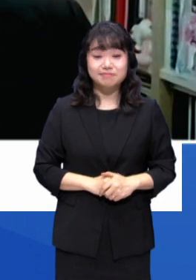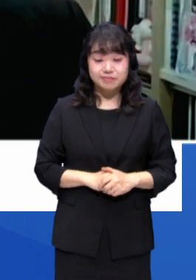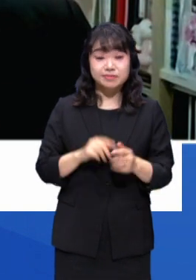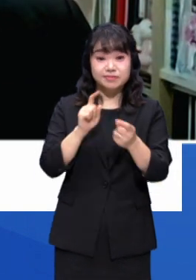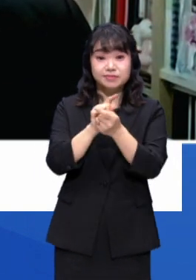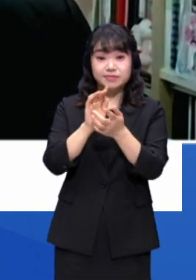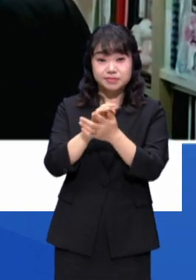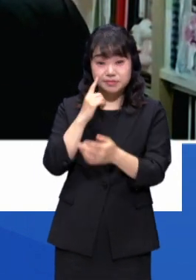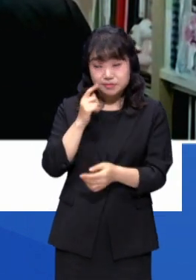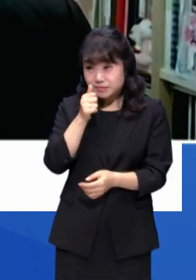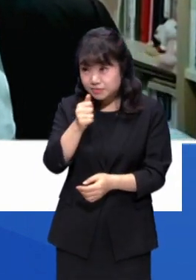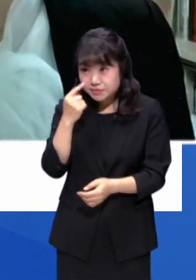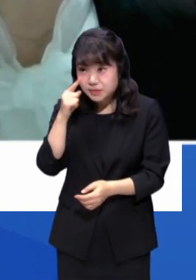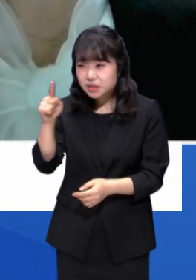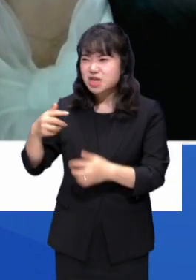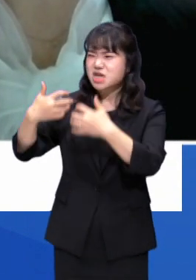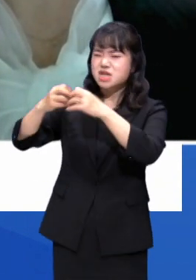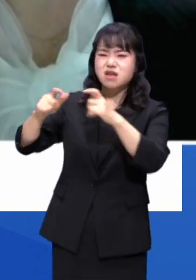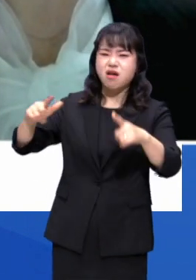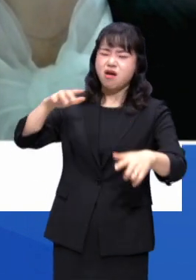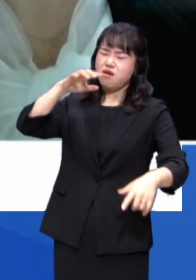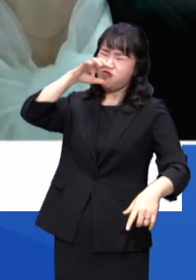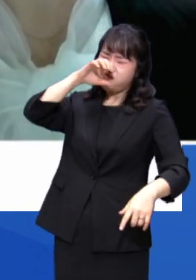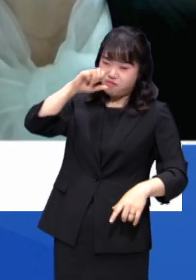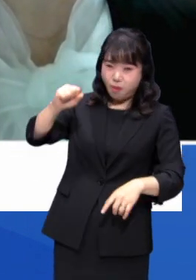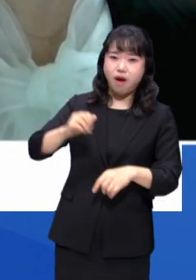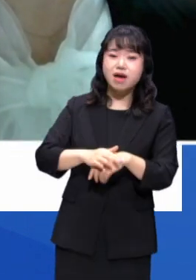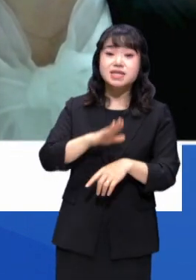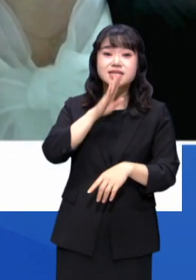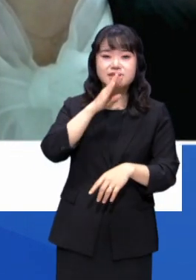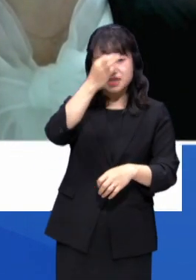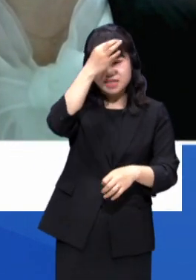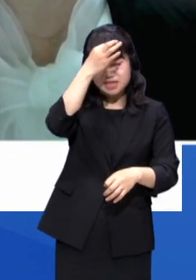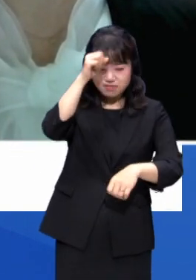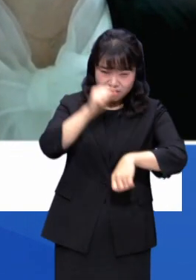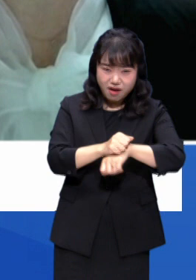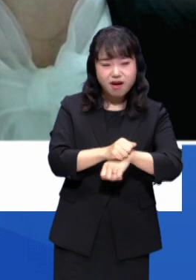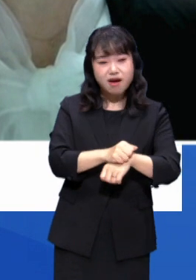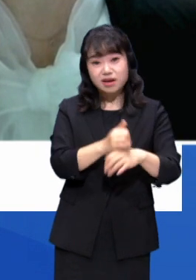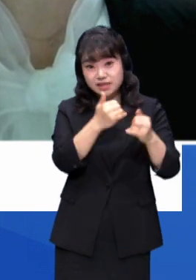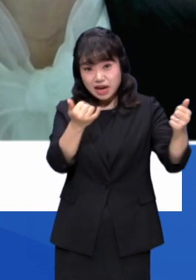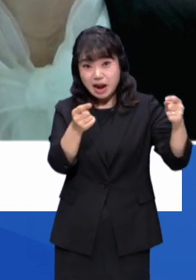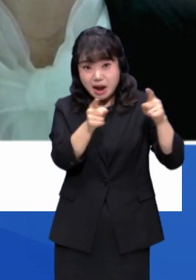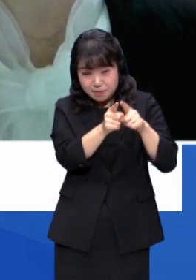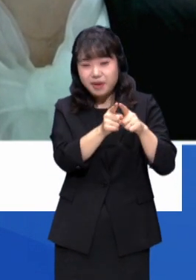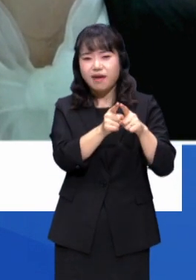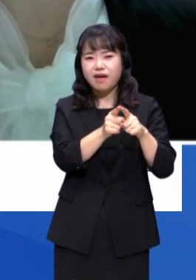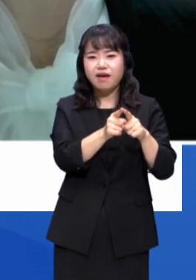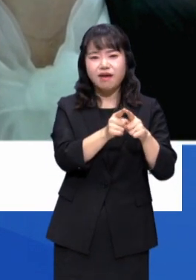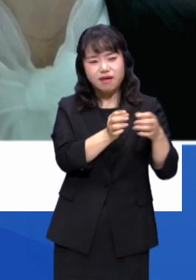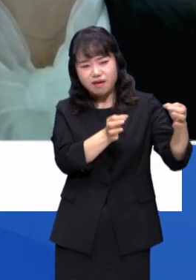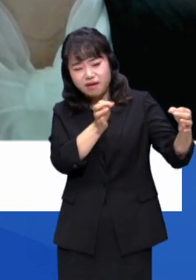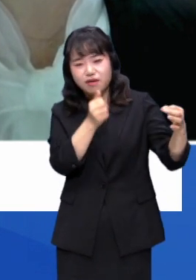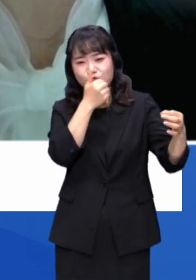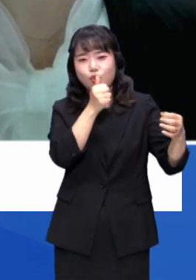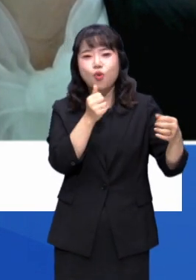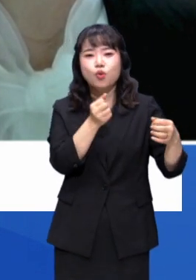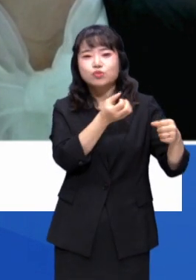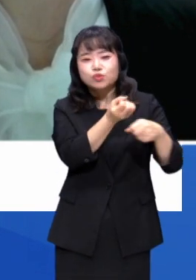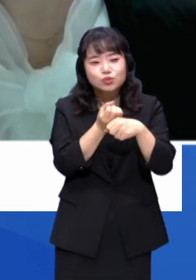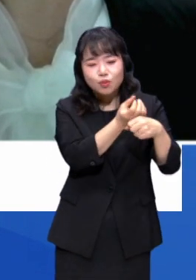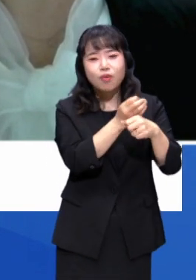스튜디오 장비들이 최고급이고 프로 뮤지션들과 아마추어 뮤지션들이 중간다리 역할을 하는 곳이기